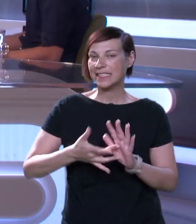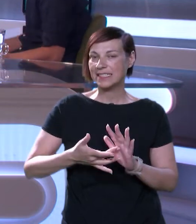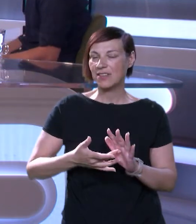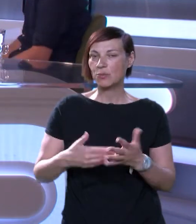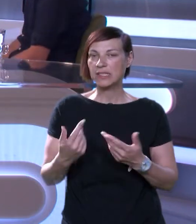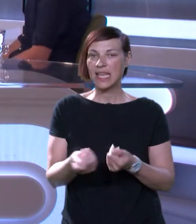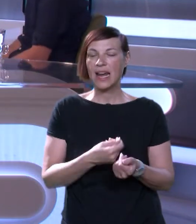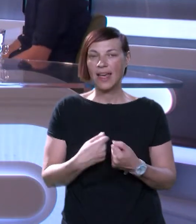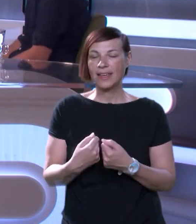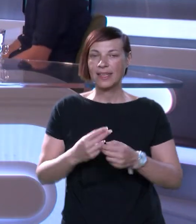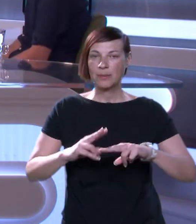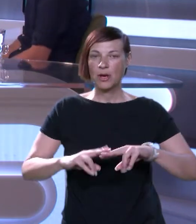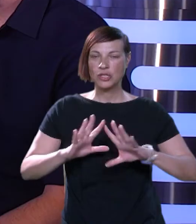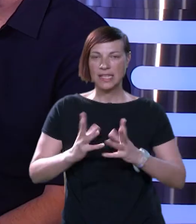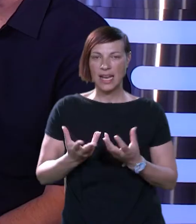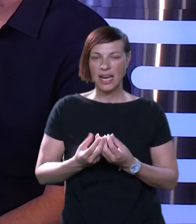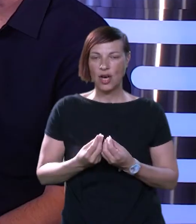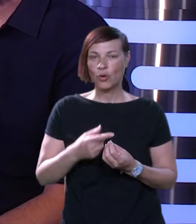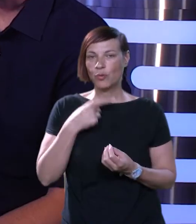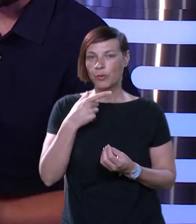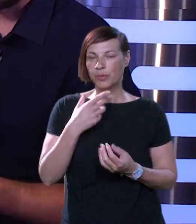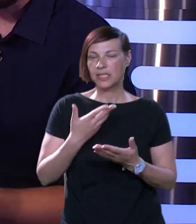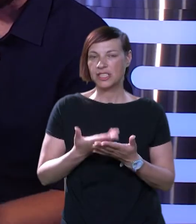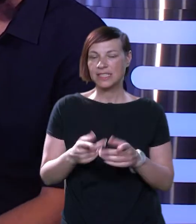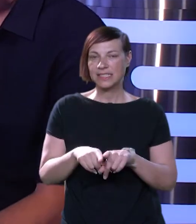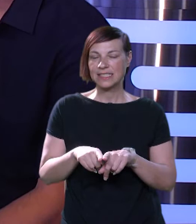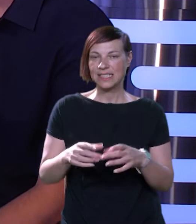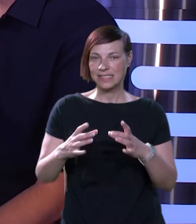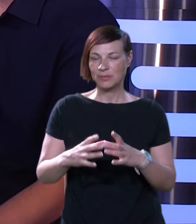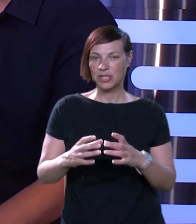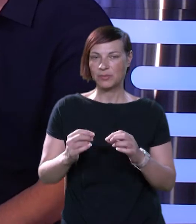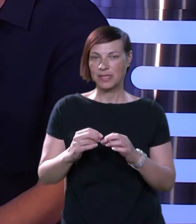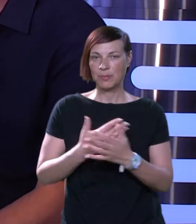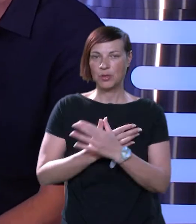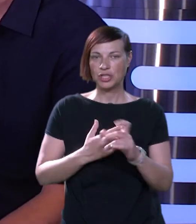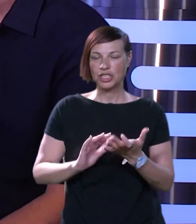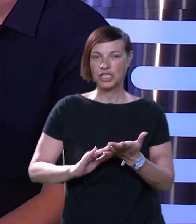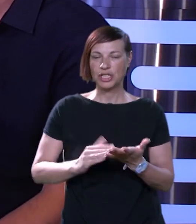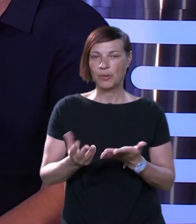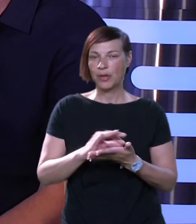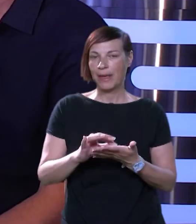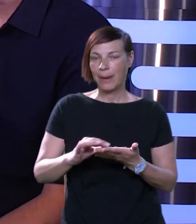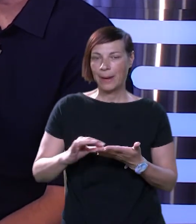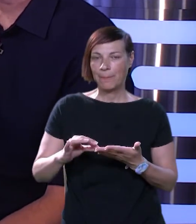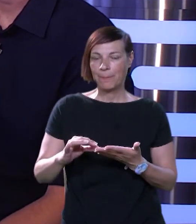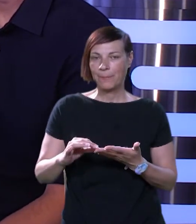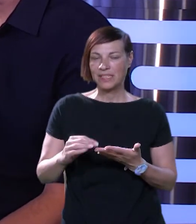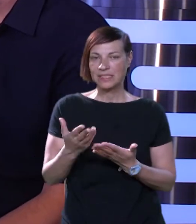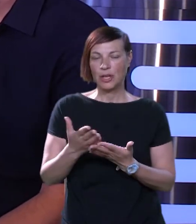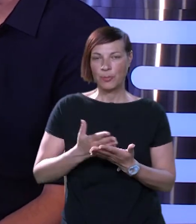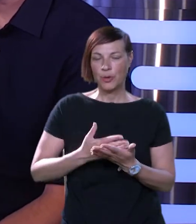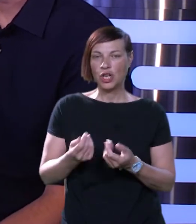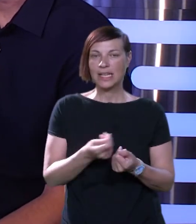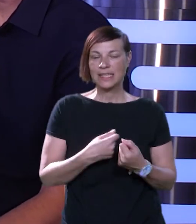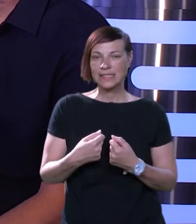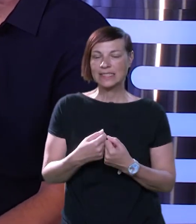je cijela ekipa ostala na okupu i pričao sam za ovim istim stolom sa Sašom Božićem koji je nekako pisao taj i